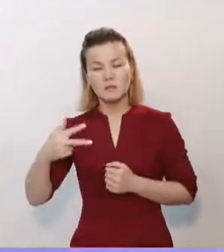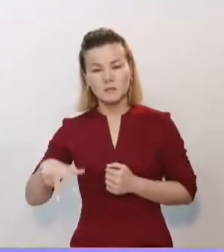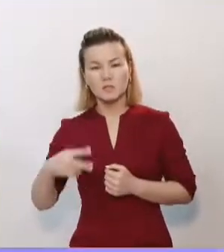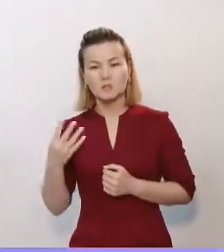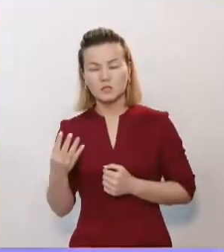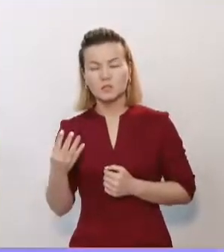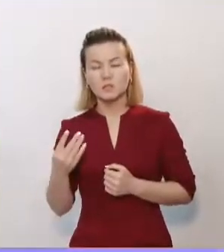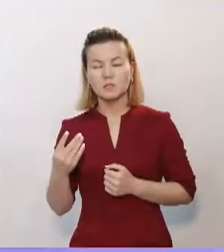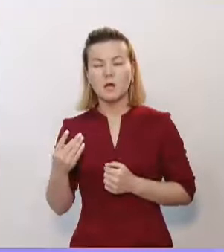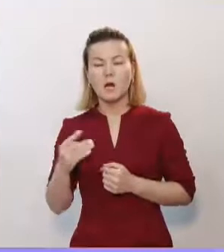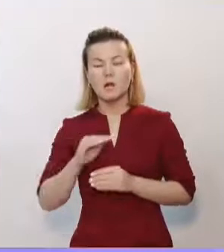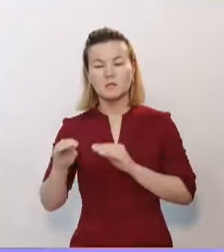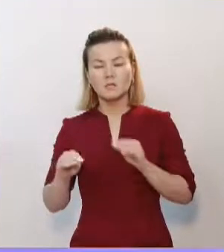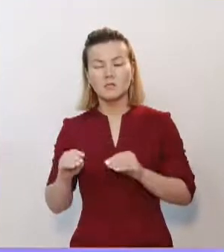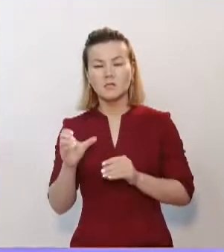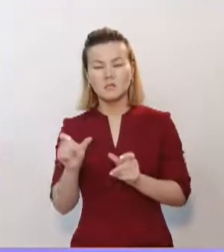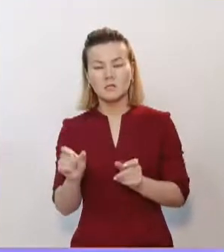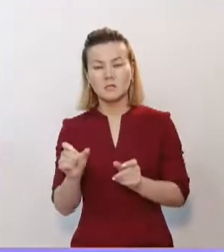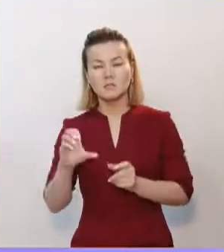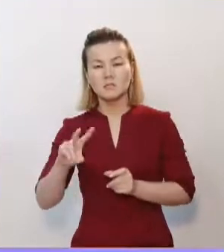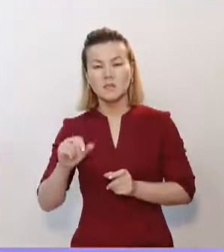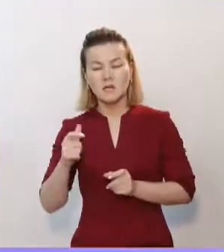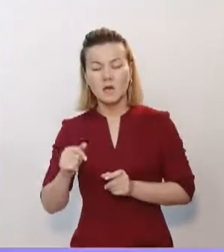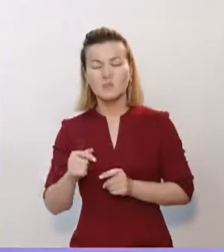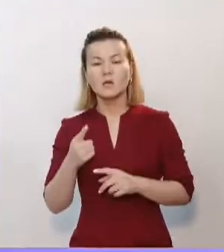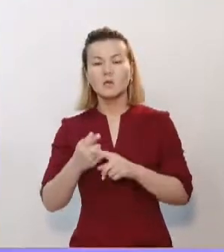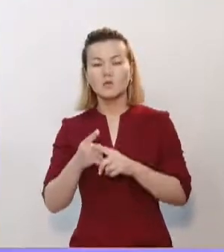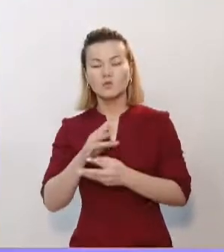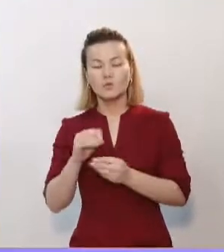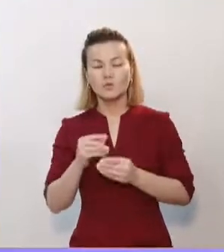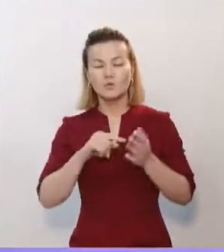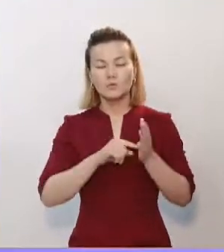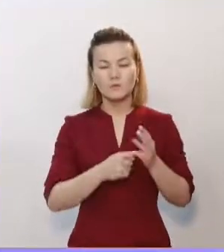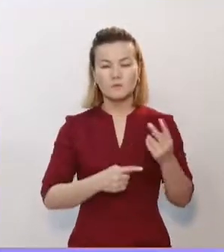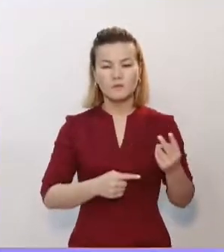34 разложим на разрядные слагаемые и сумму умножим на 2.